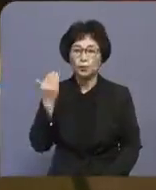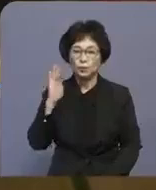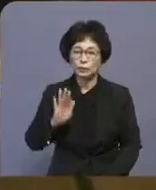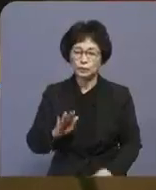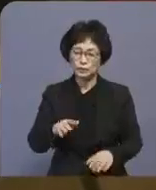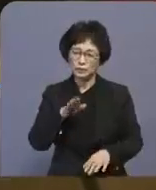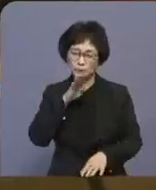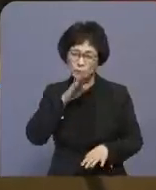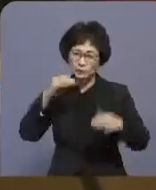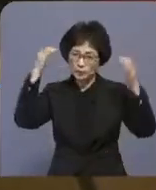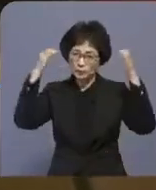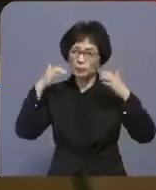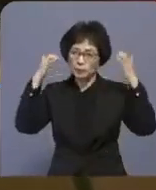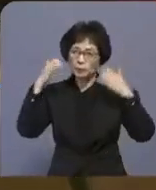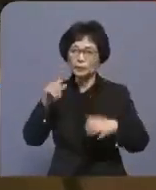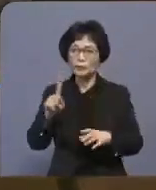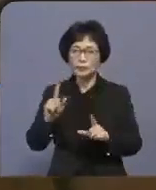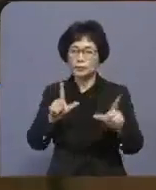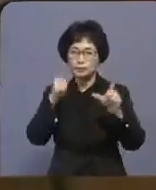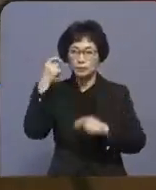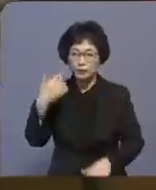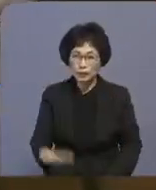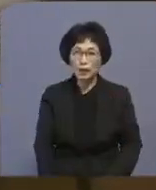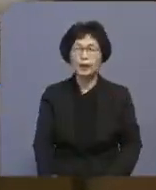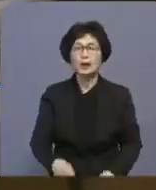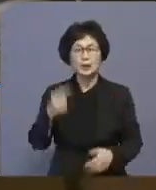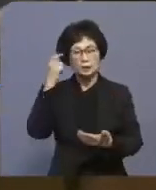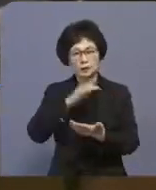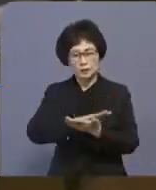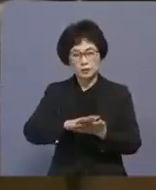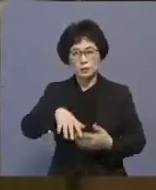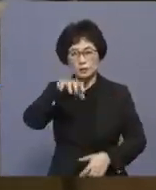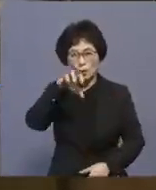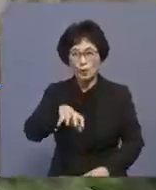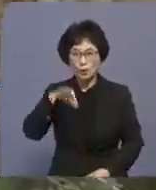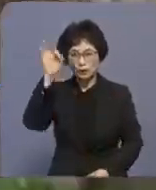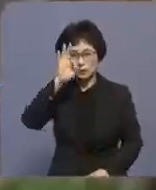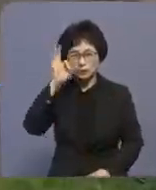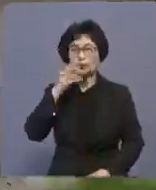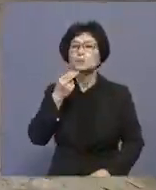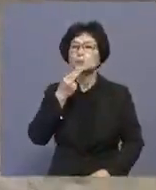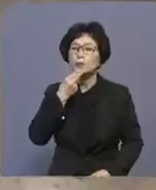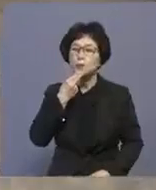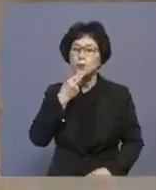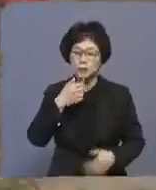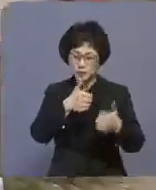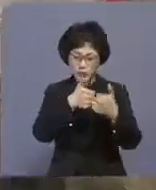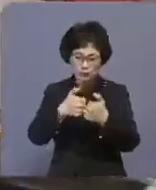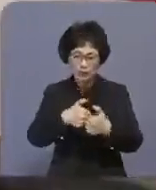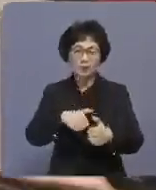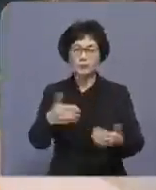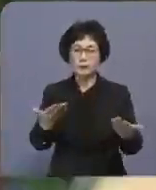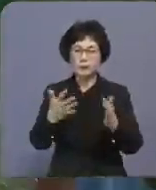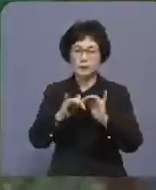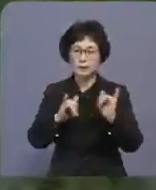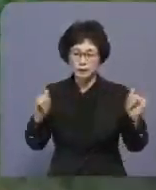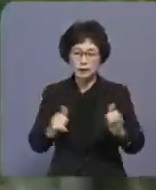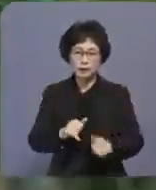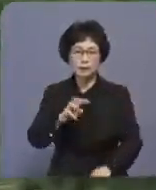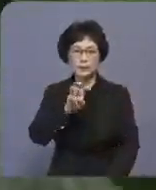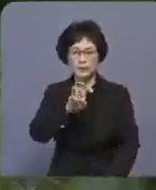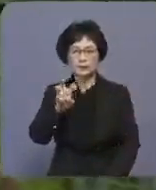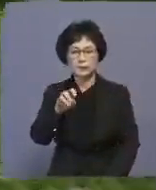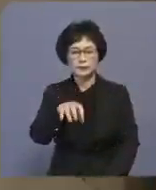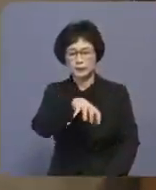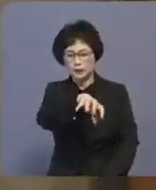어떻게 지내세요? 아니, 벌써부터 마음속지 뭐예요. 시원한 차라리가 차라리도 없고. 상담소 직원들이 하루 30곳 이상의 가구를